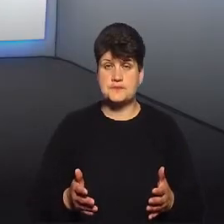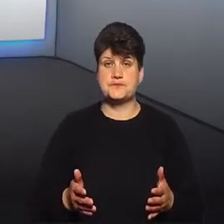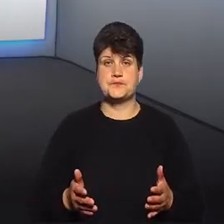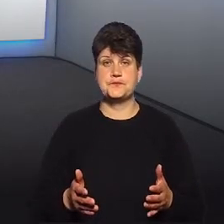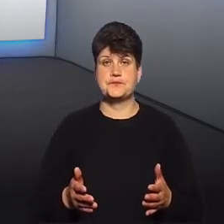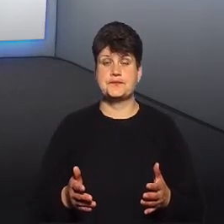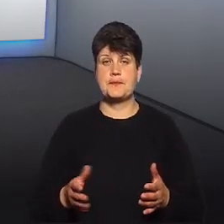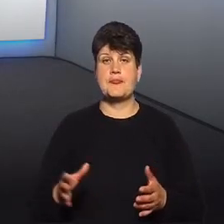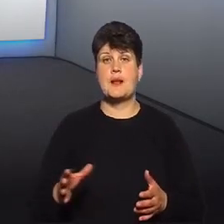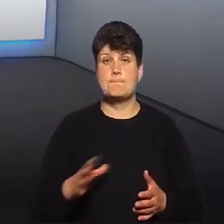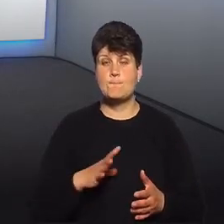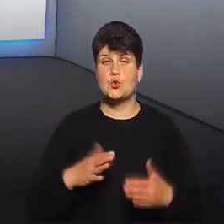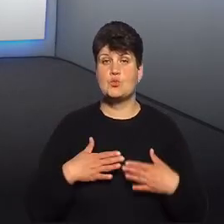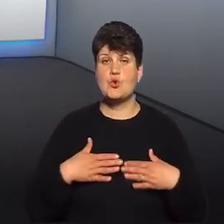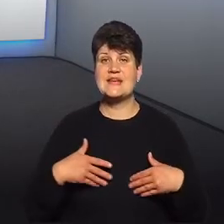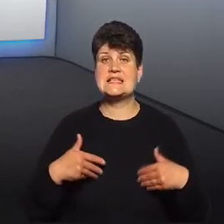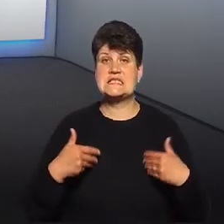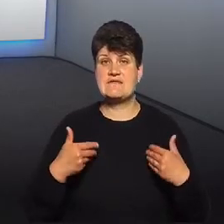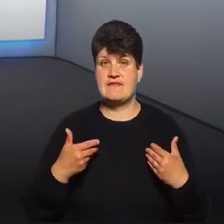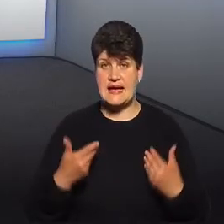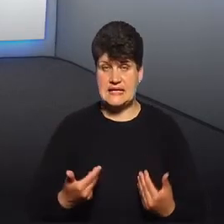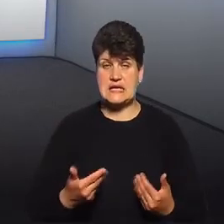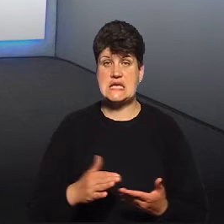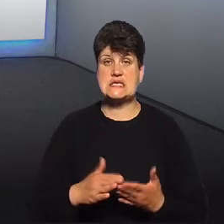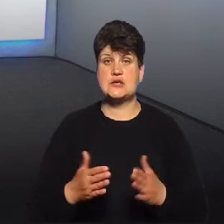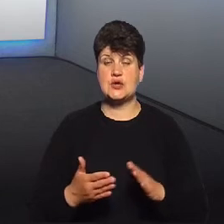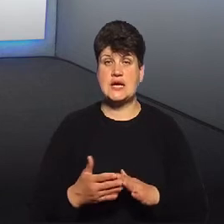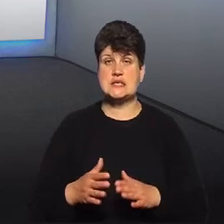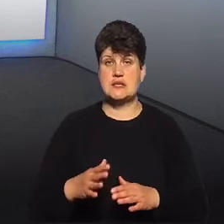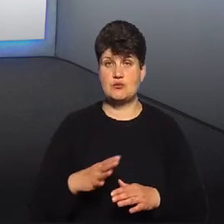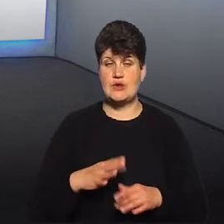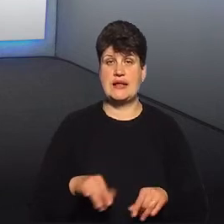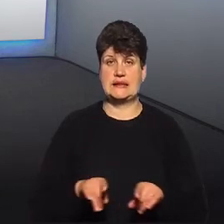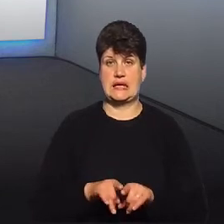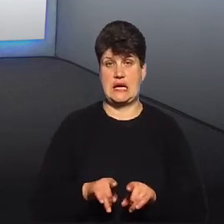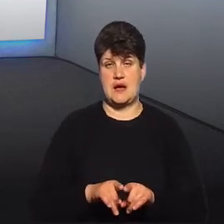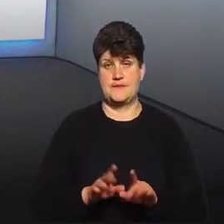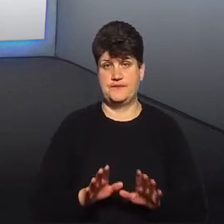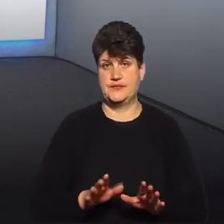Було моє звернення, тому що ситуація була така дуже,